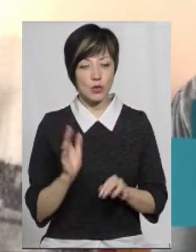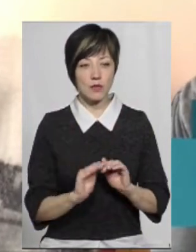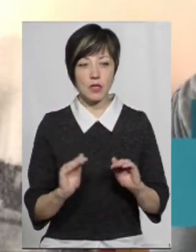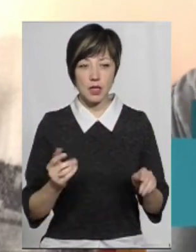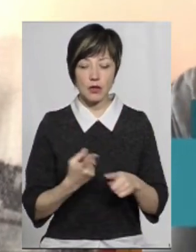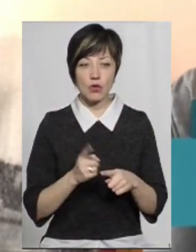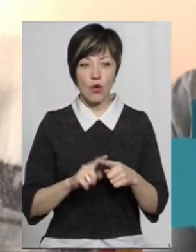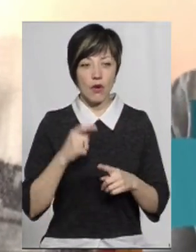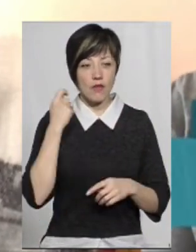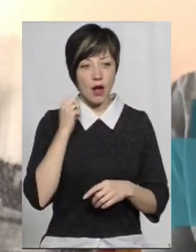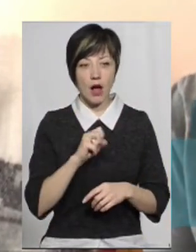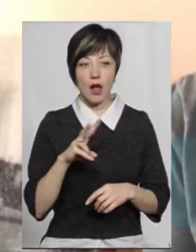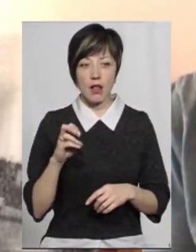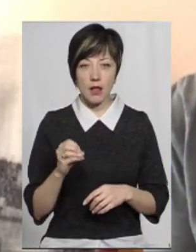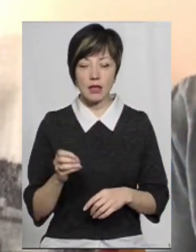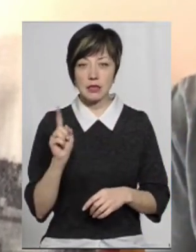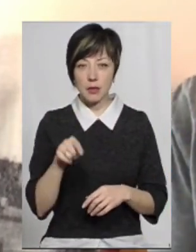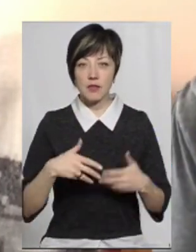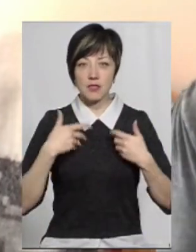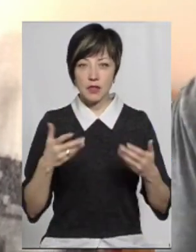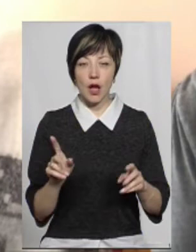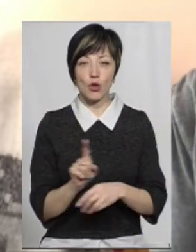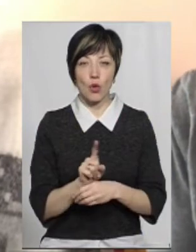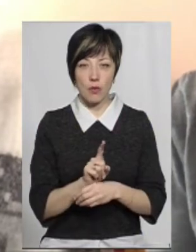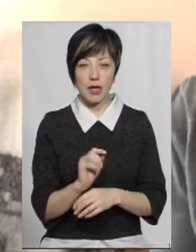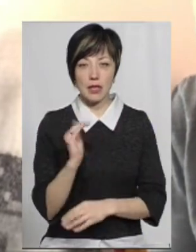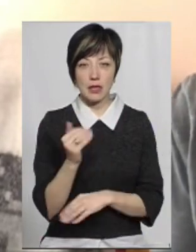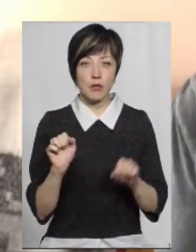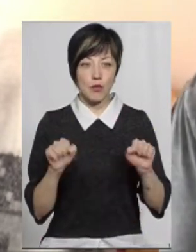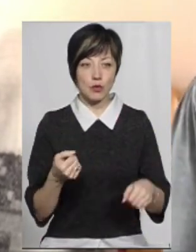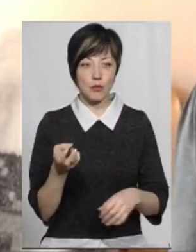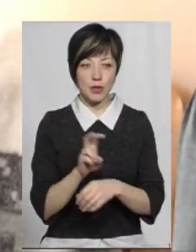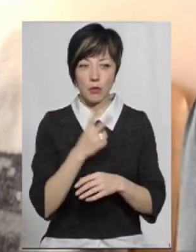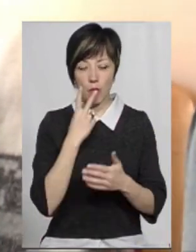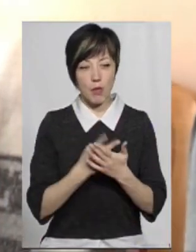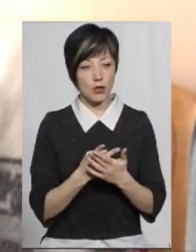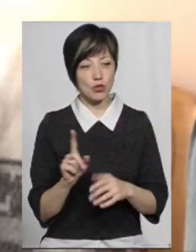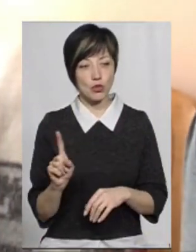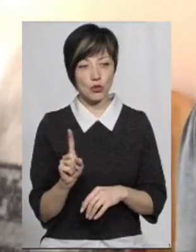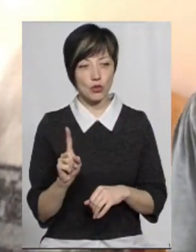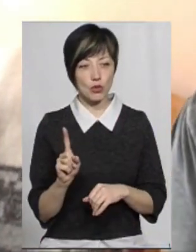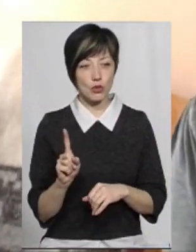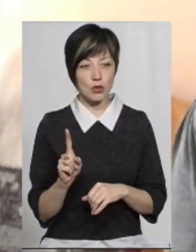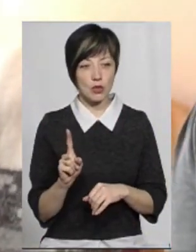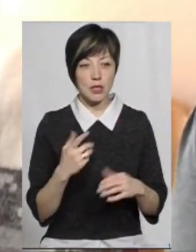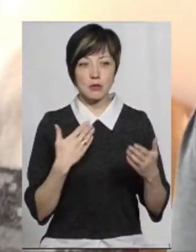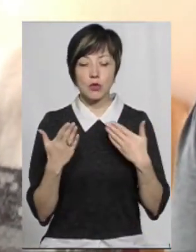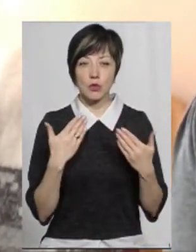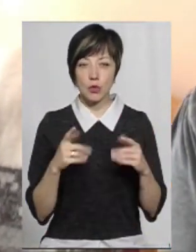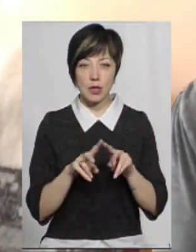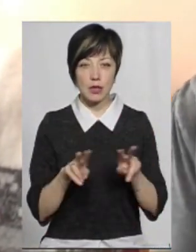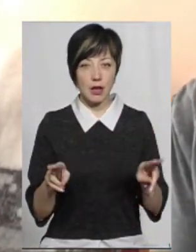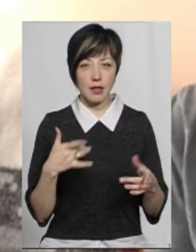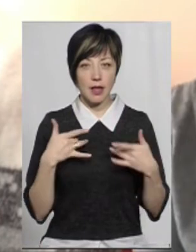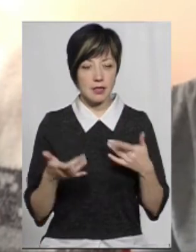цього віку, але там саме висвітлюється як норма. Тобто дитина може прийти, побачити, що спілкується так на